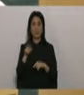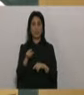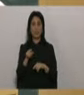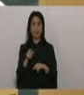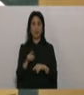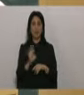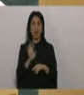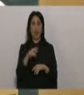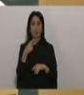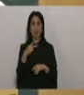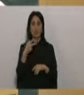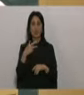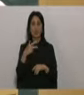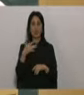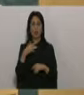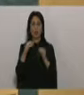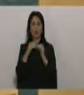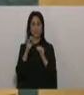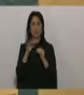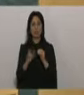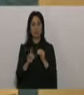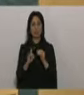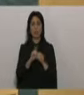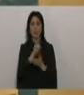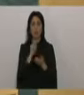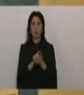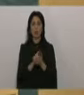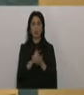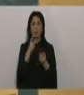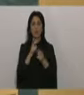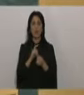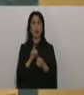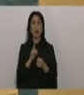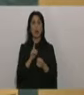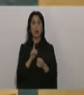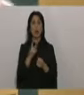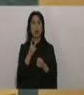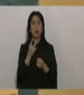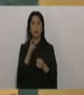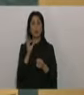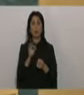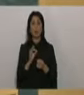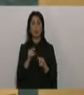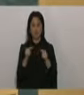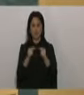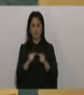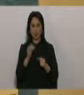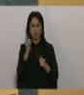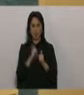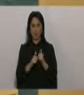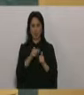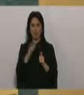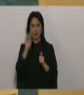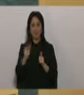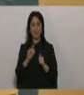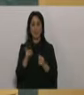არა 30-20-იან 10%-ით აუცილებია მონაცემები, არამედ 2-3% ანი სიზუსტით ყოველთვის დებს ხოლმე.